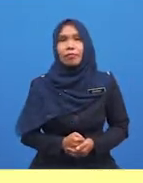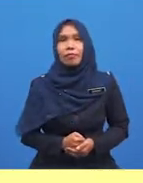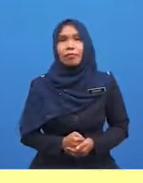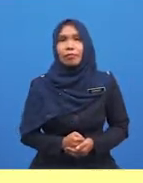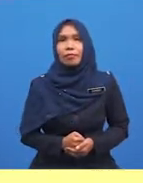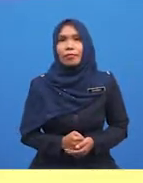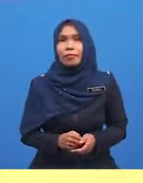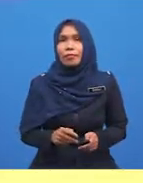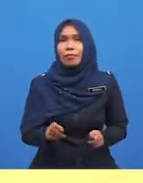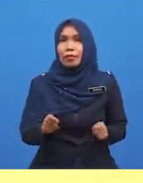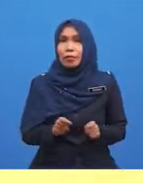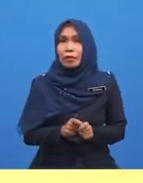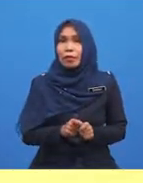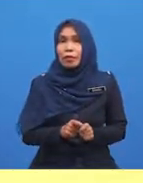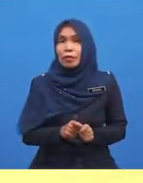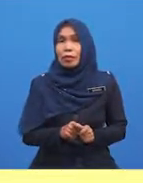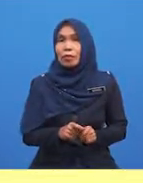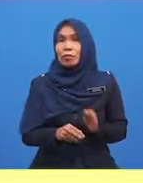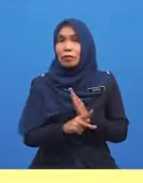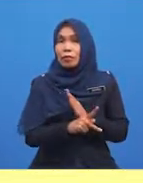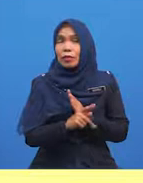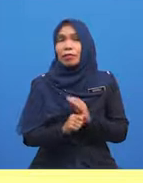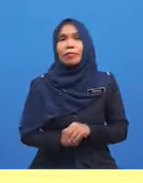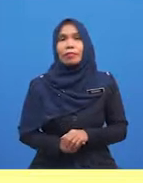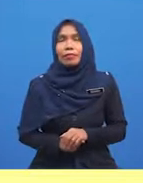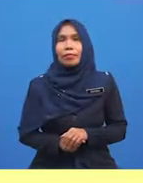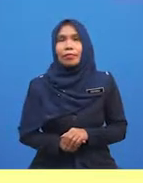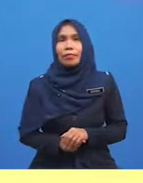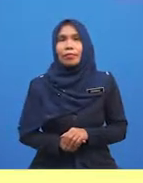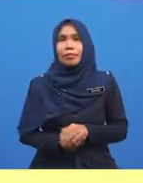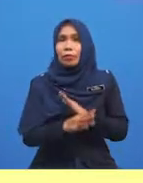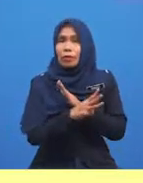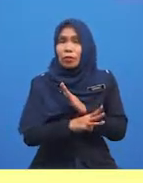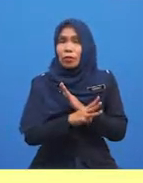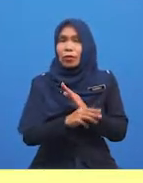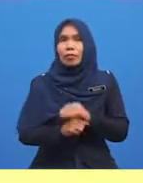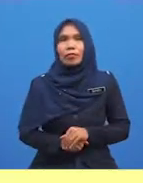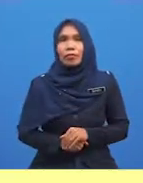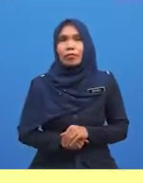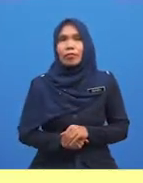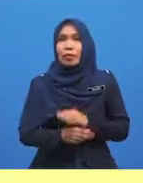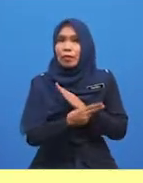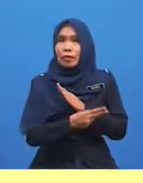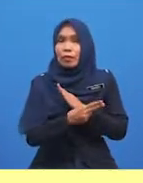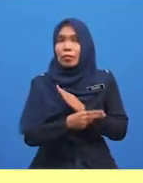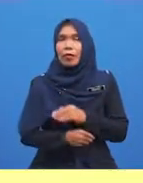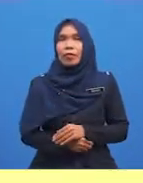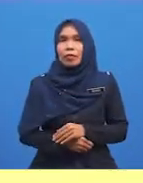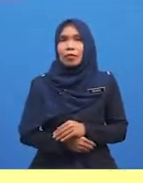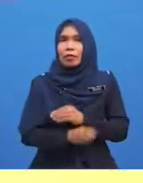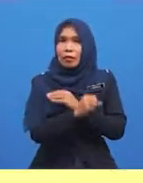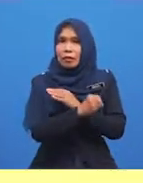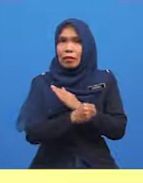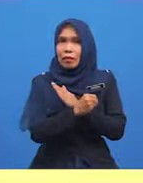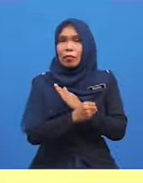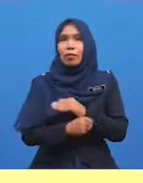Sarawak, Wilayah Persekutuan Kuala Lumpur, Wilayah Persekutuan Labuan, Wilayah Persekutuan Putrajaya